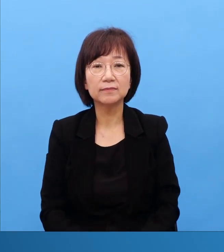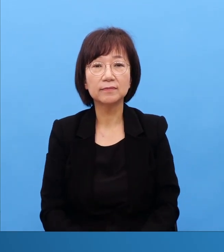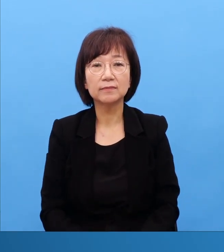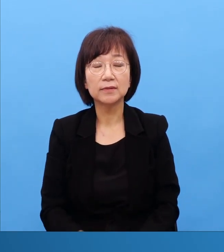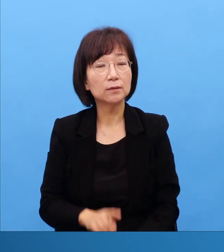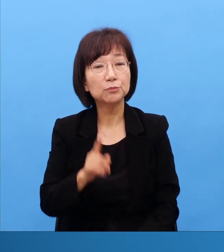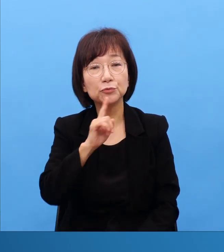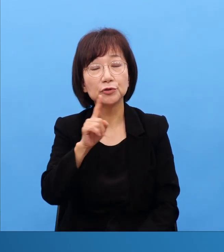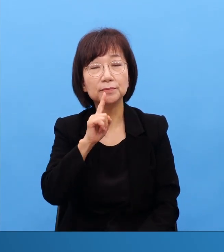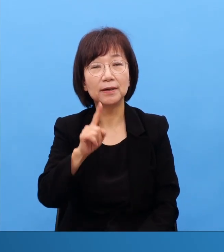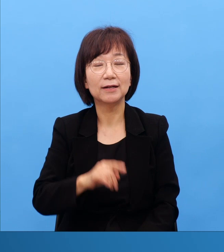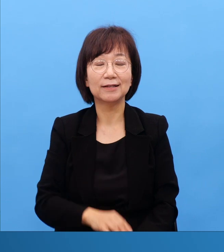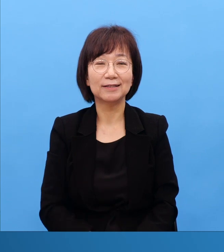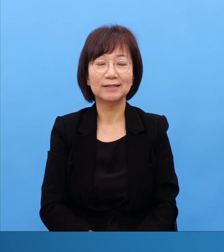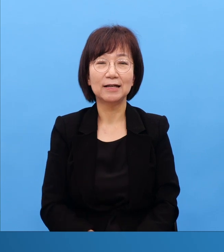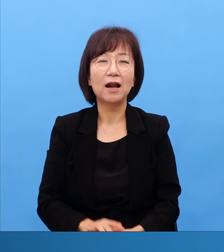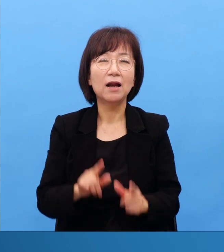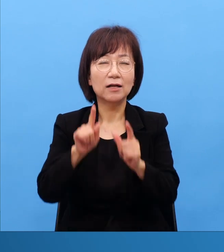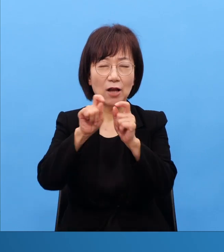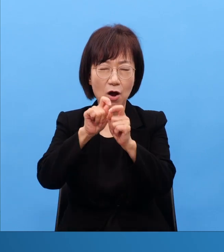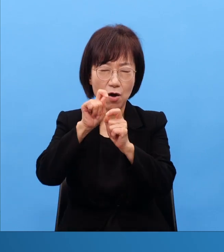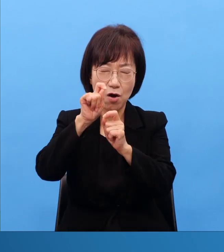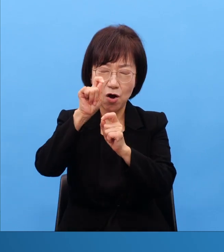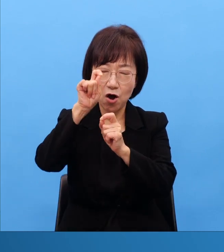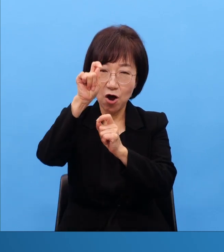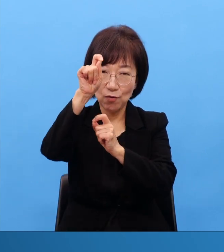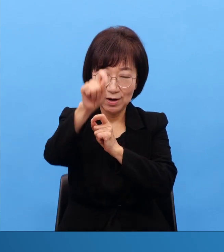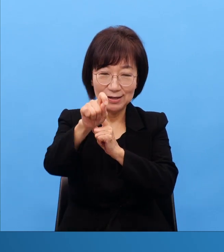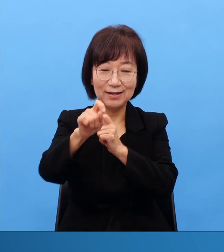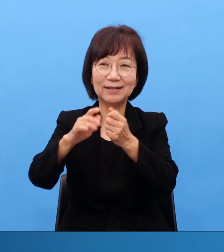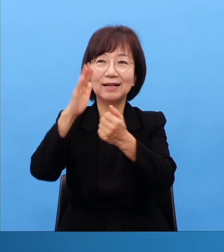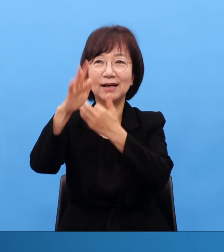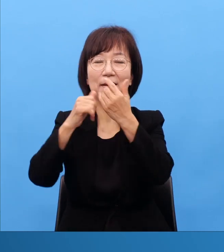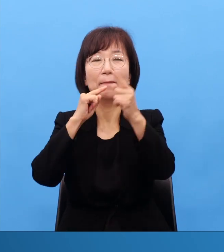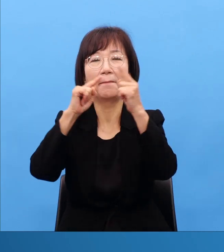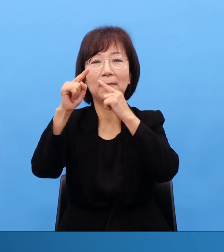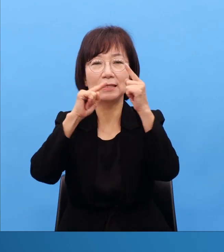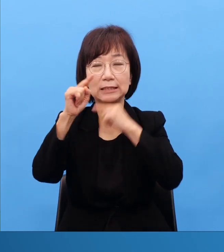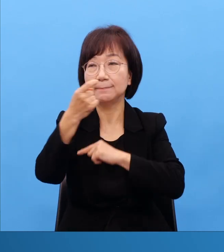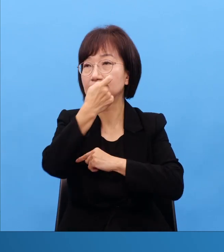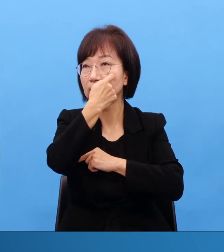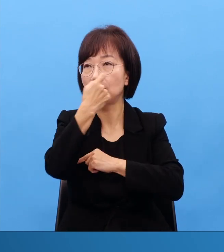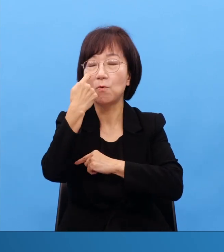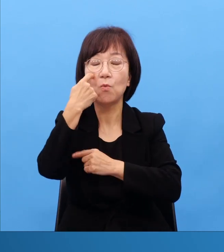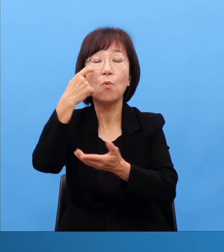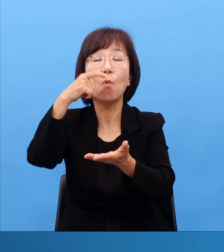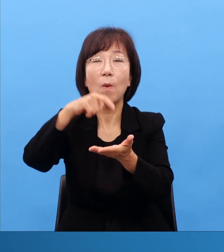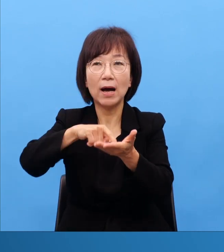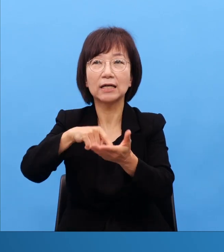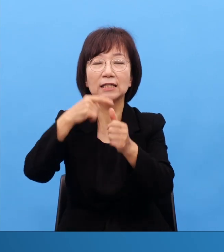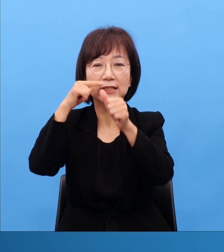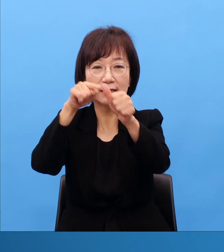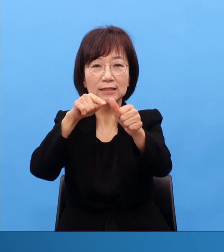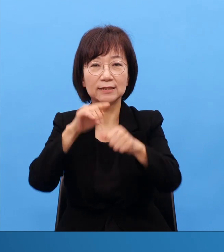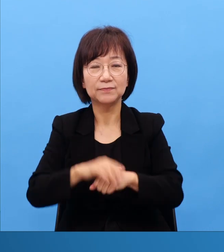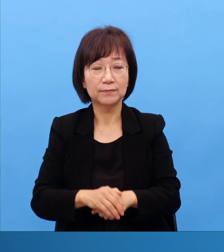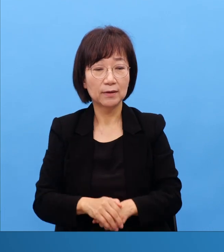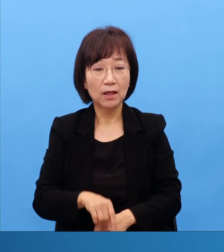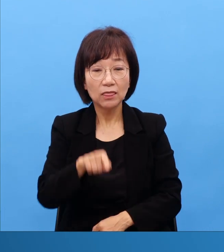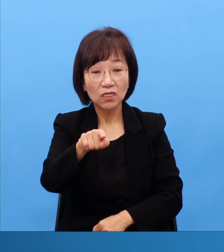영원히 남아 있는 말씀을 확인해라. Confirm the eternal word of God. 네 고난